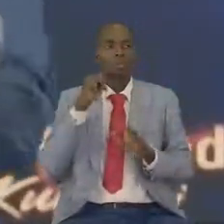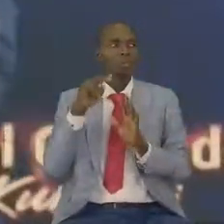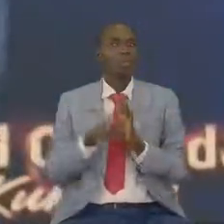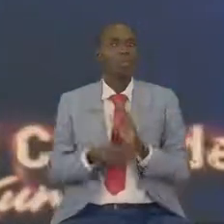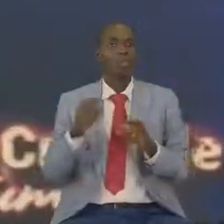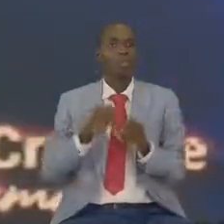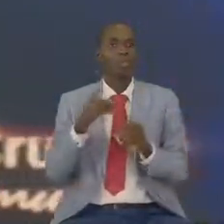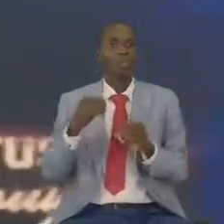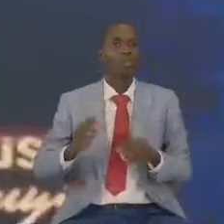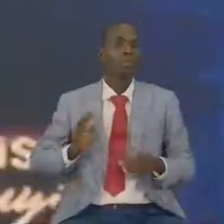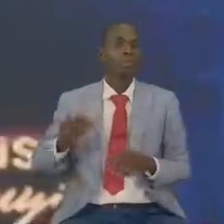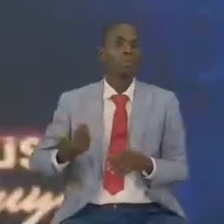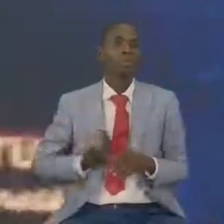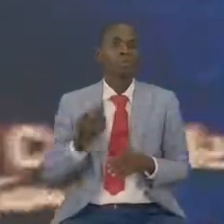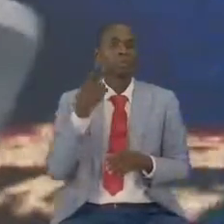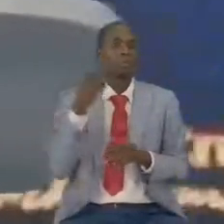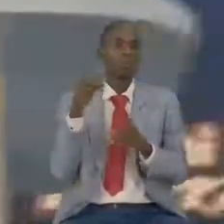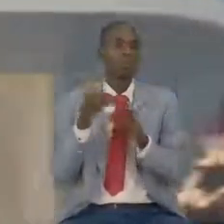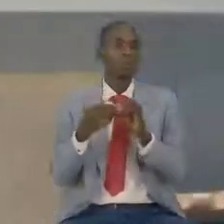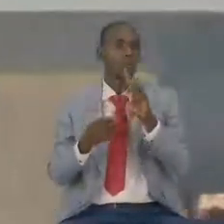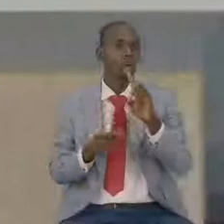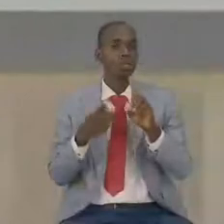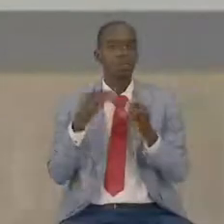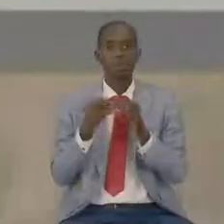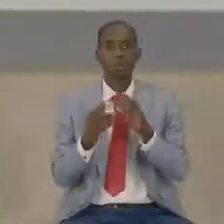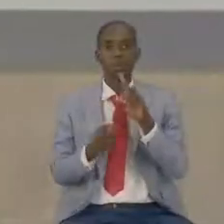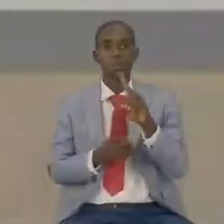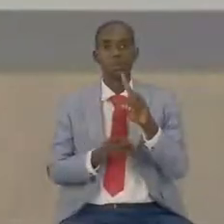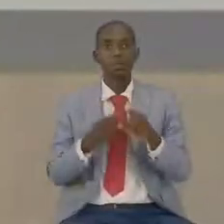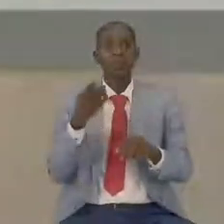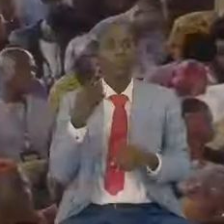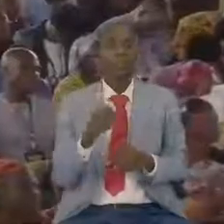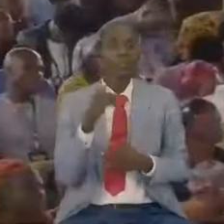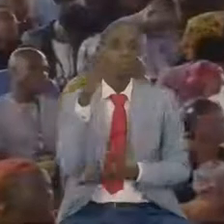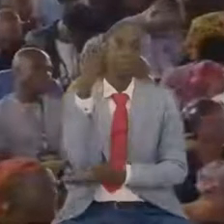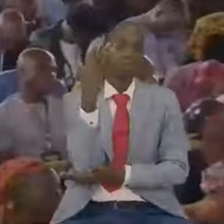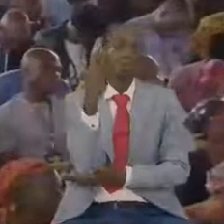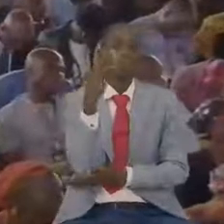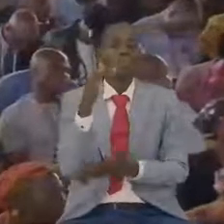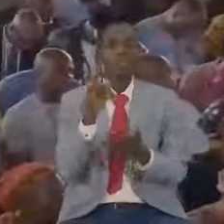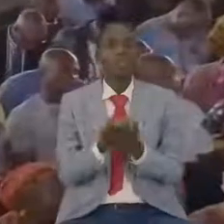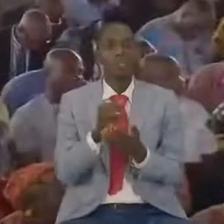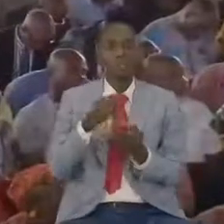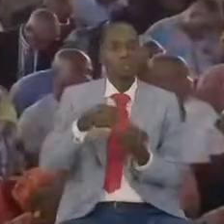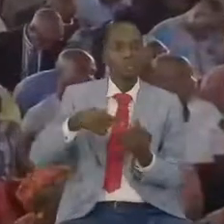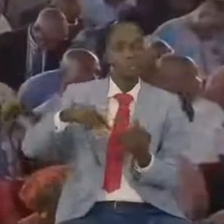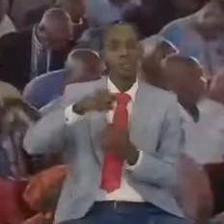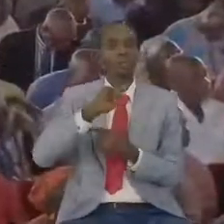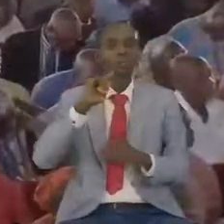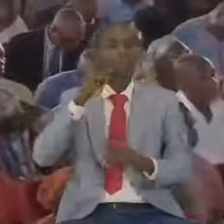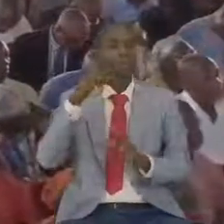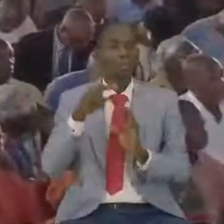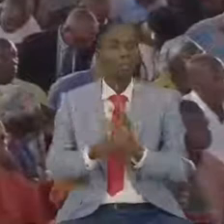l'amertume de l'âme. Premier élément, le bois qui a changé l'amertume